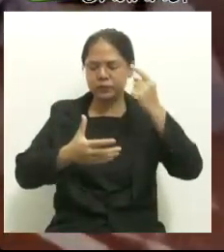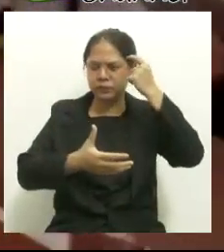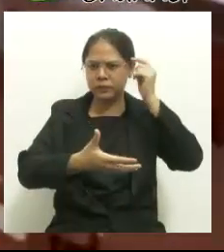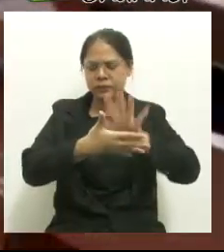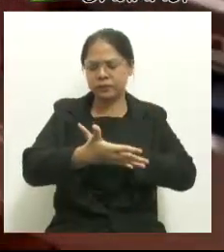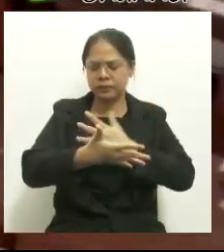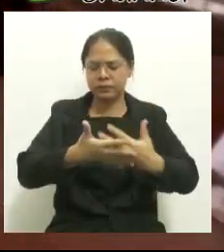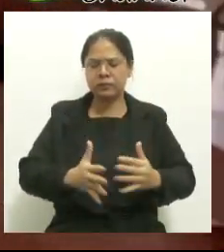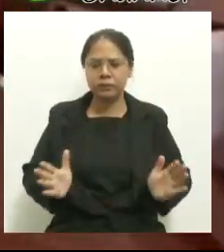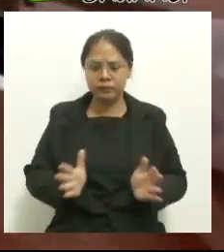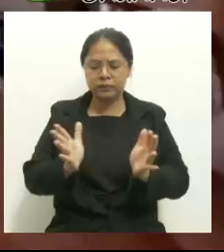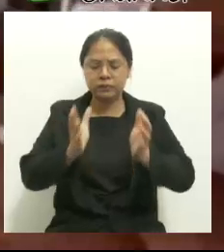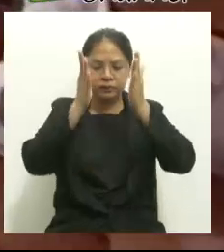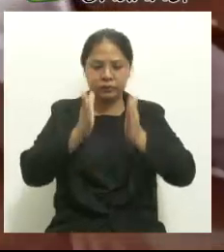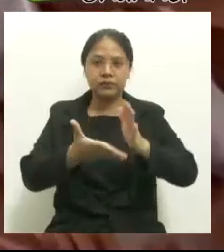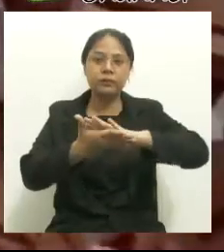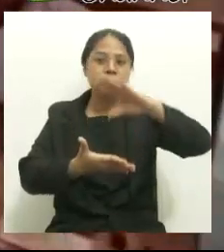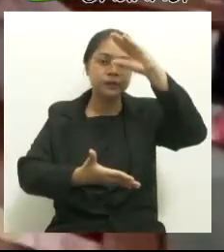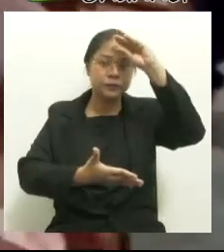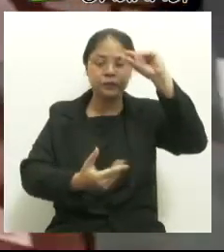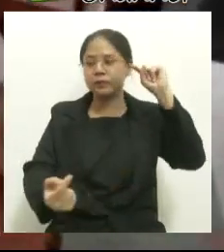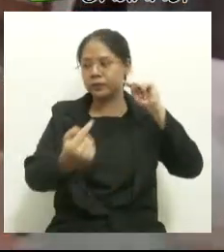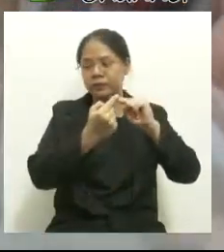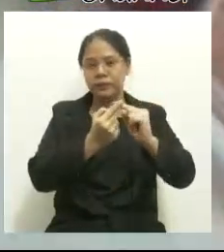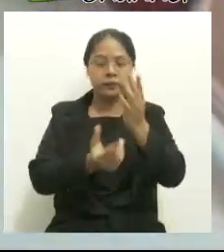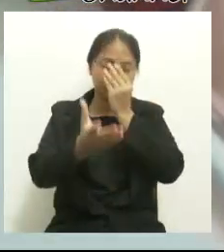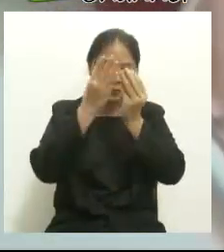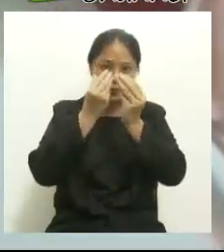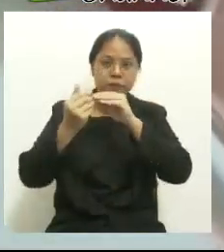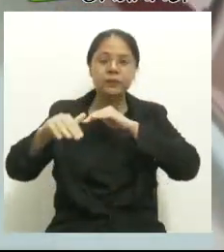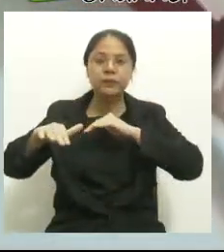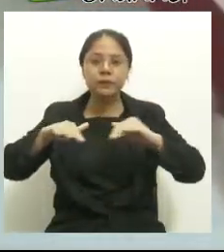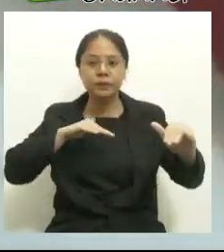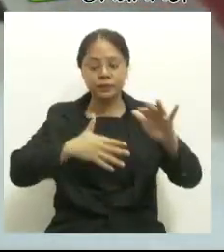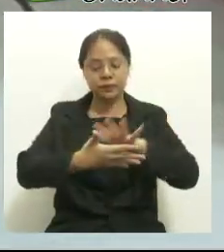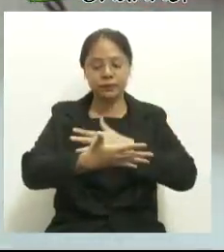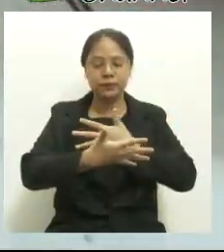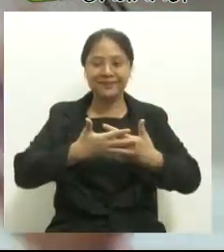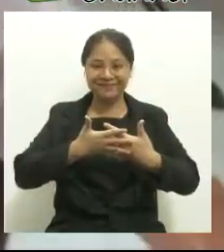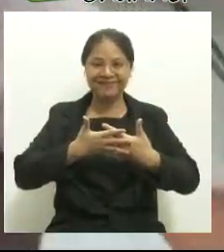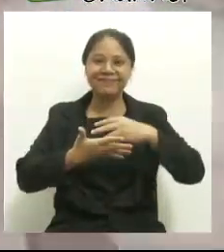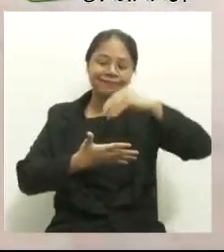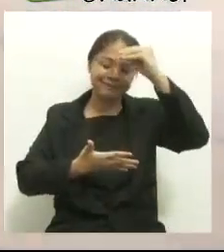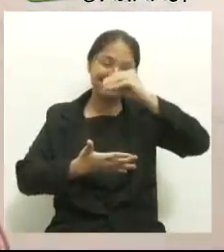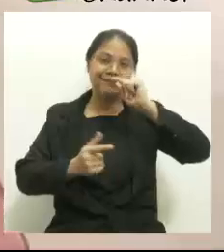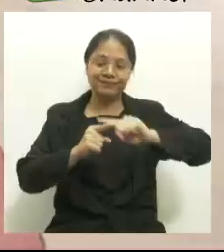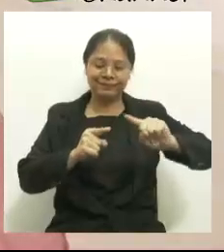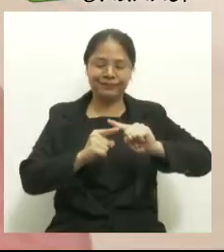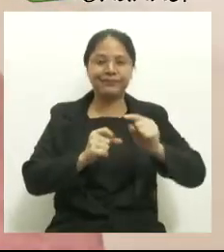ที่เน้นผู้เรียนเป็นสำคัญพัฒนาผู้เรียนให้มีความรู้ทักษะกระบวนการและคุณลักษณะอันพึงประสง